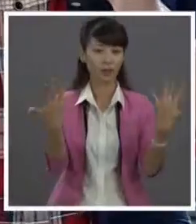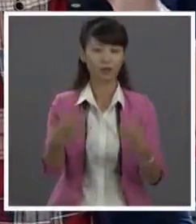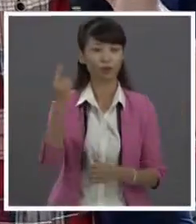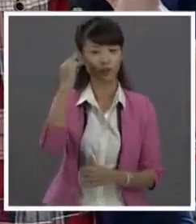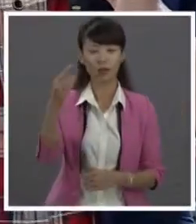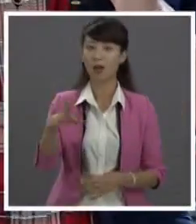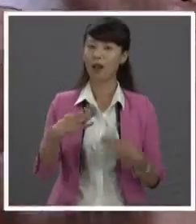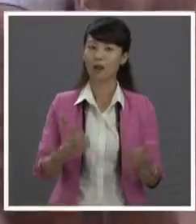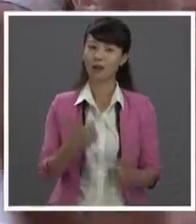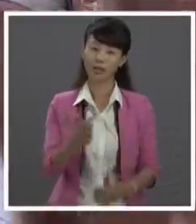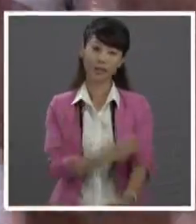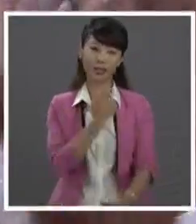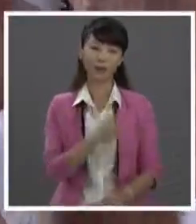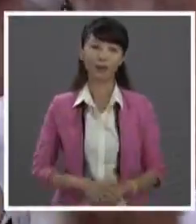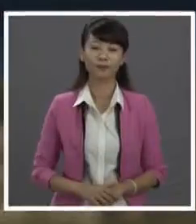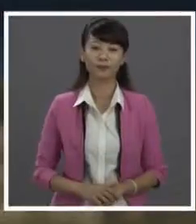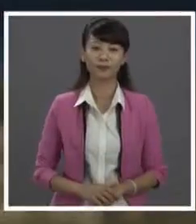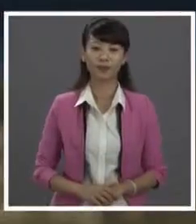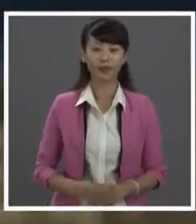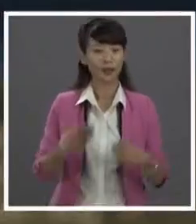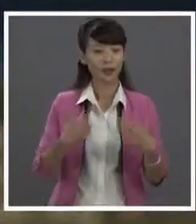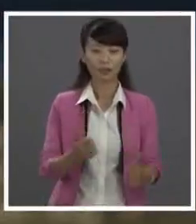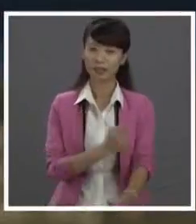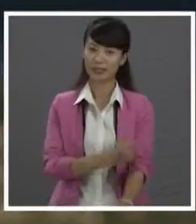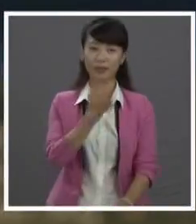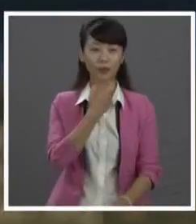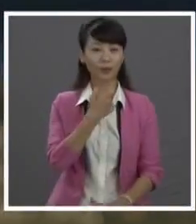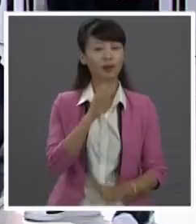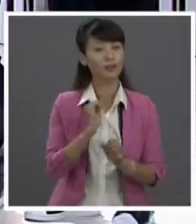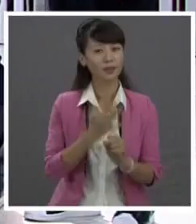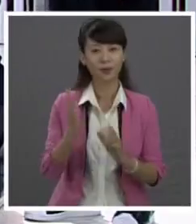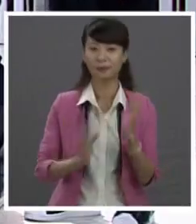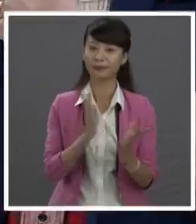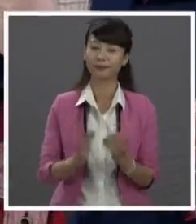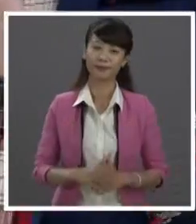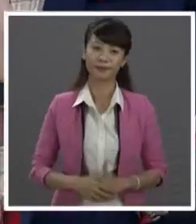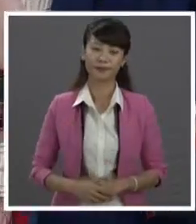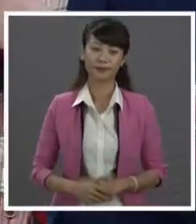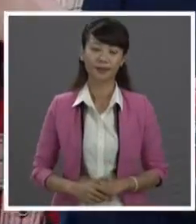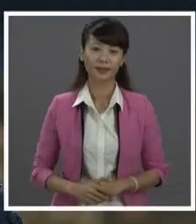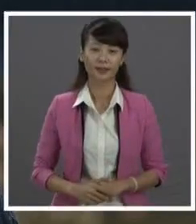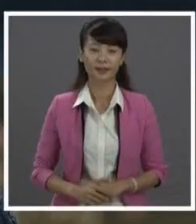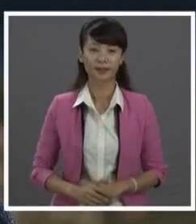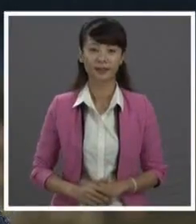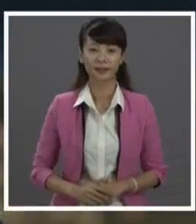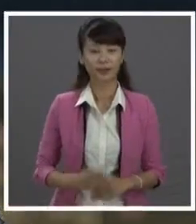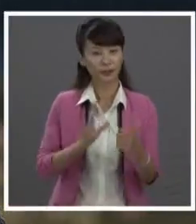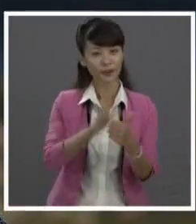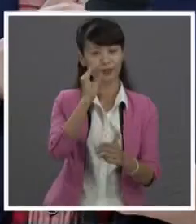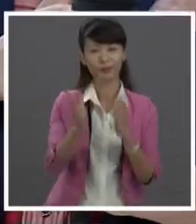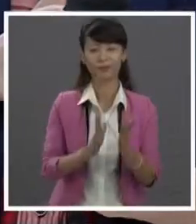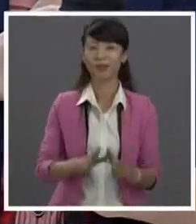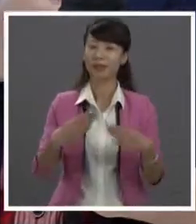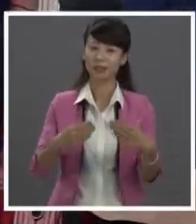么的辛苦。 真的耶，老师辛苦了，怎么 说？对，我们学一下。 老师辛苦了。 这样，这个是教